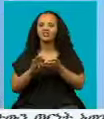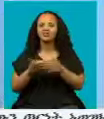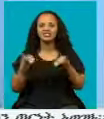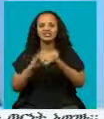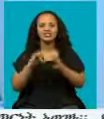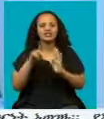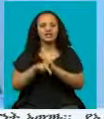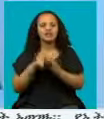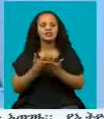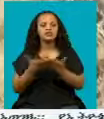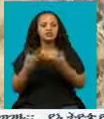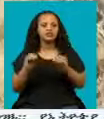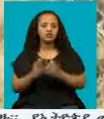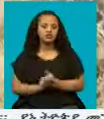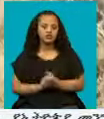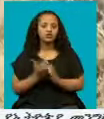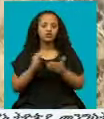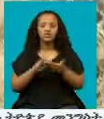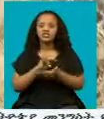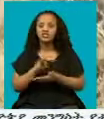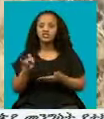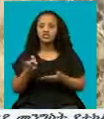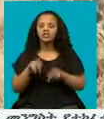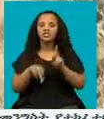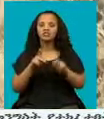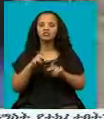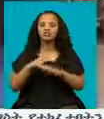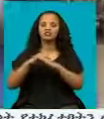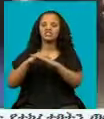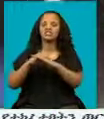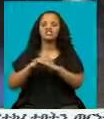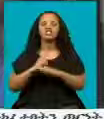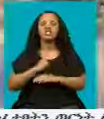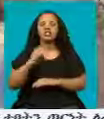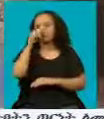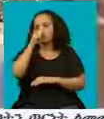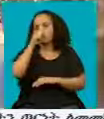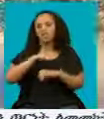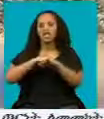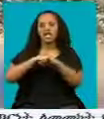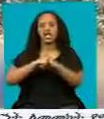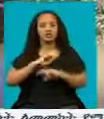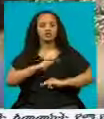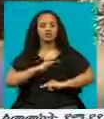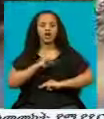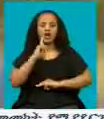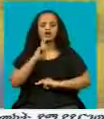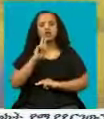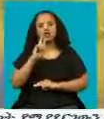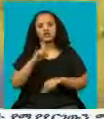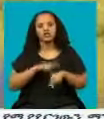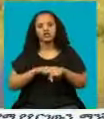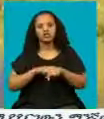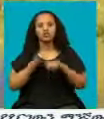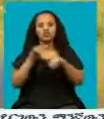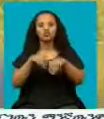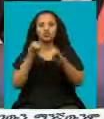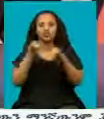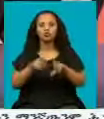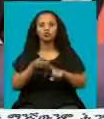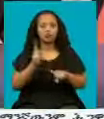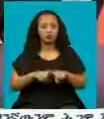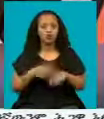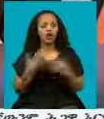ገሏል፣ ንብረትንም አውድሟል። ይሁንም እንጂ በህዝቡ ደጀንነት ጀግናው የኢትዮጵያ መከላከያ ሰራዊት ካንዴም ሁለቴ ጉድጓድ አስገብቶ